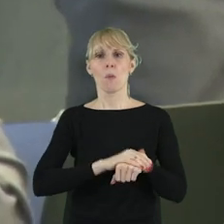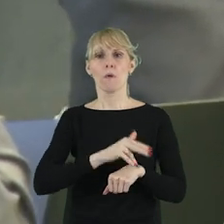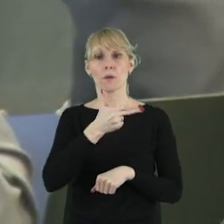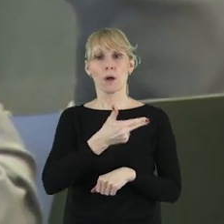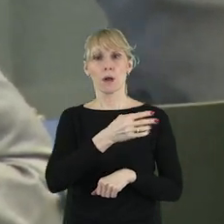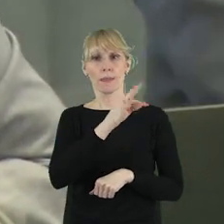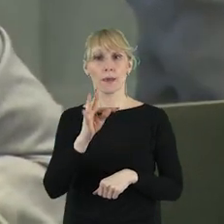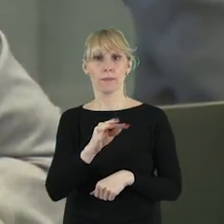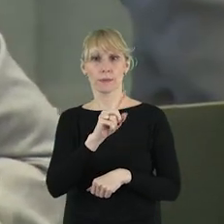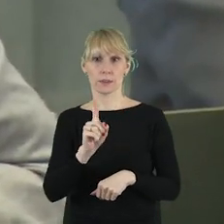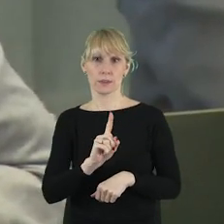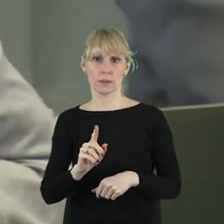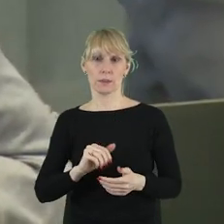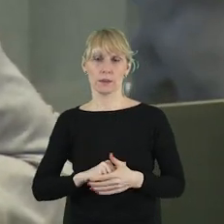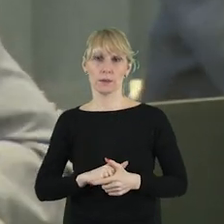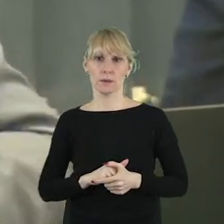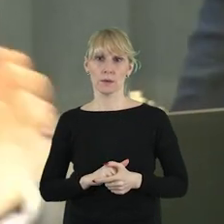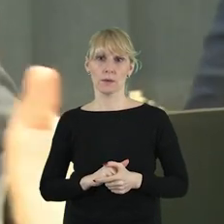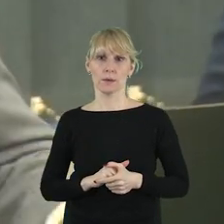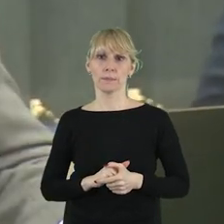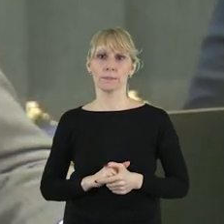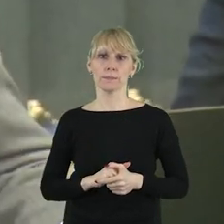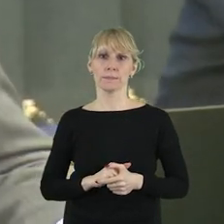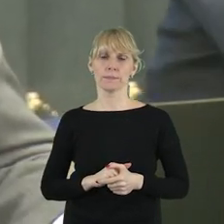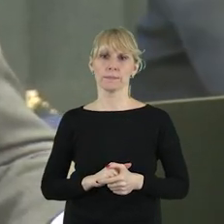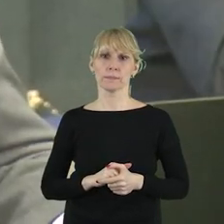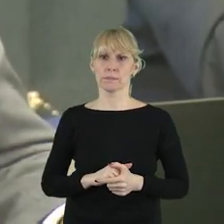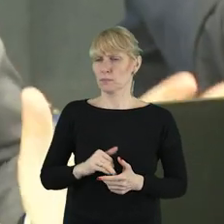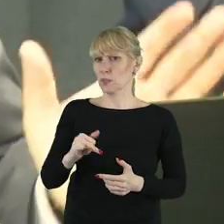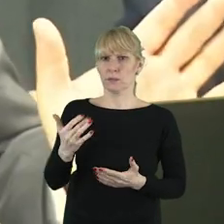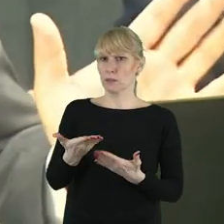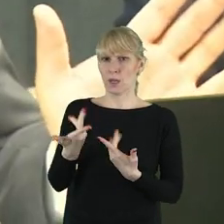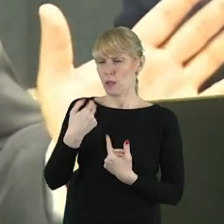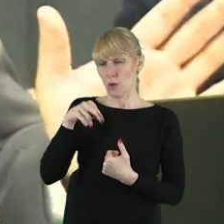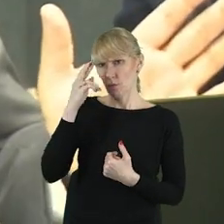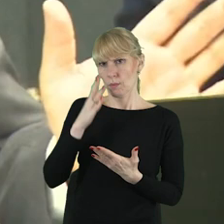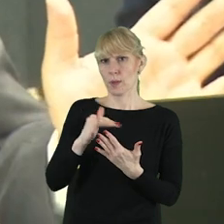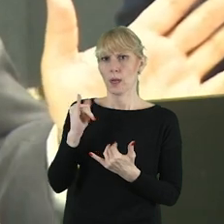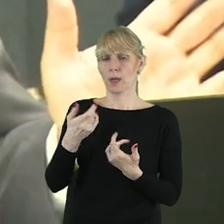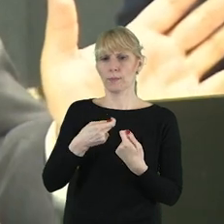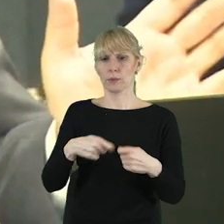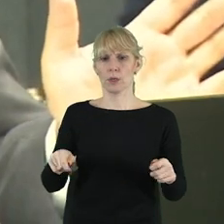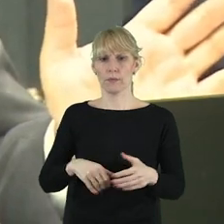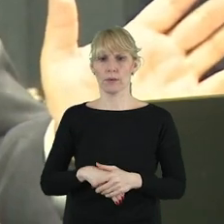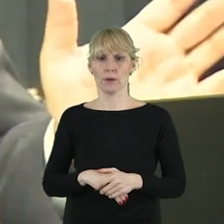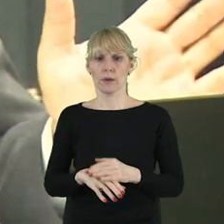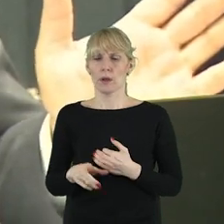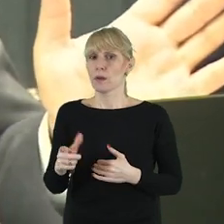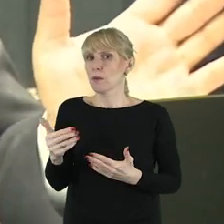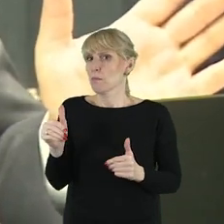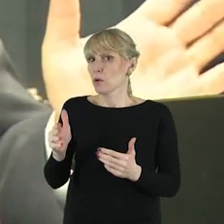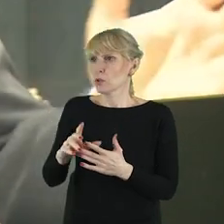jakiej przerwie państwo mówicie? Chyba, że coś wiecie więcej niż ja. Ja nie wiem.